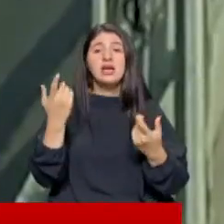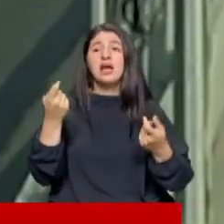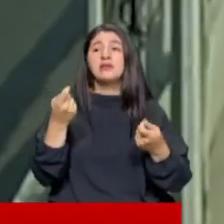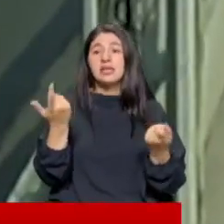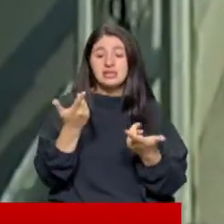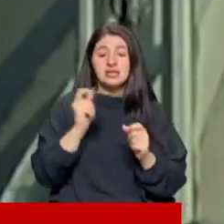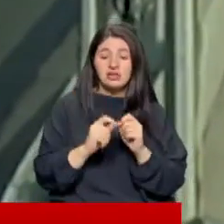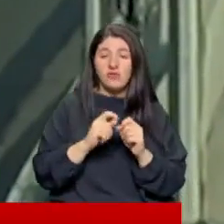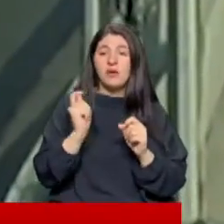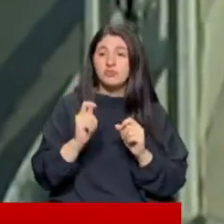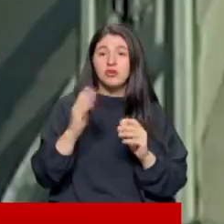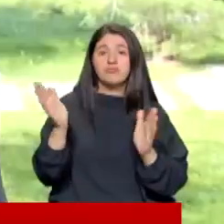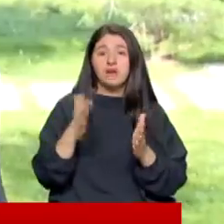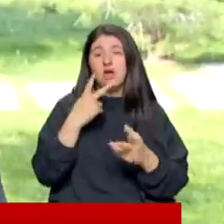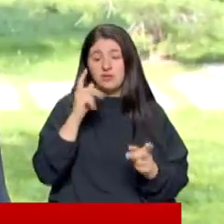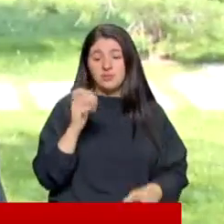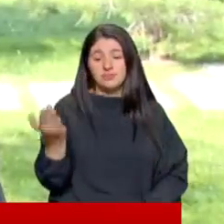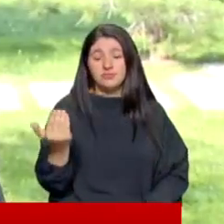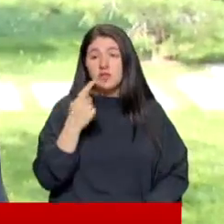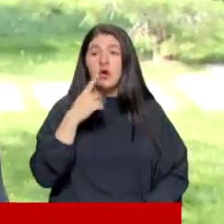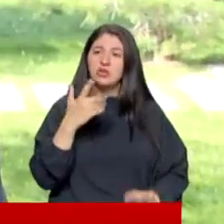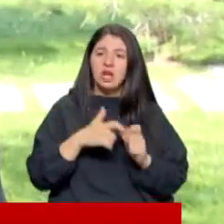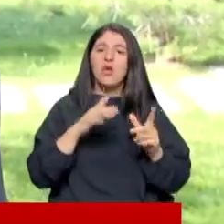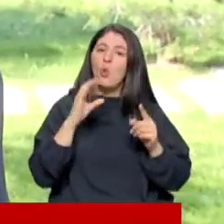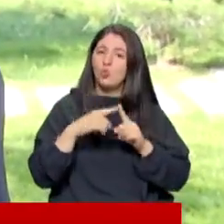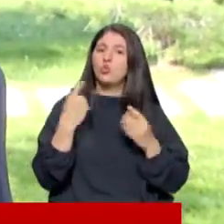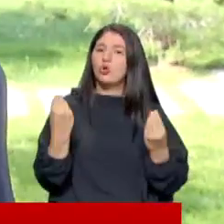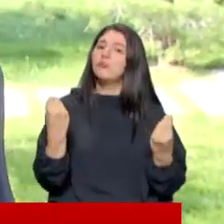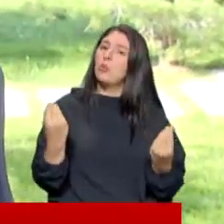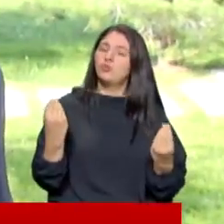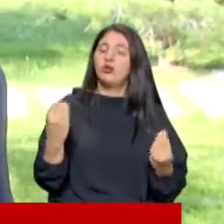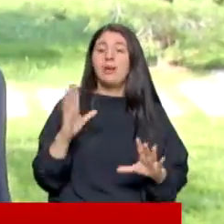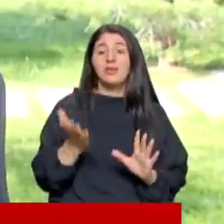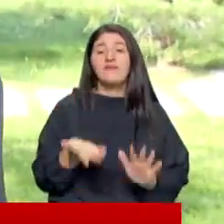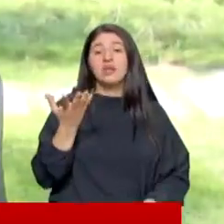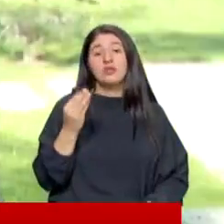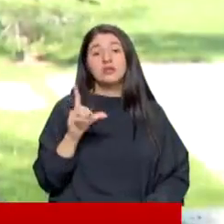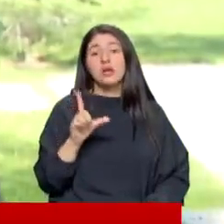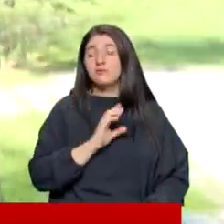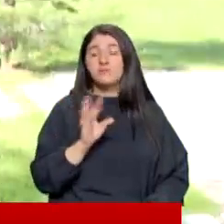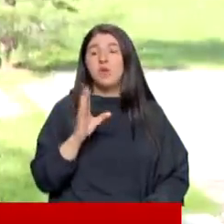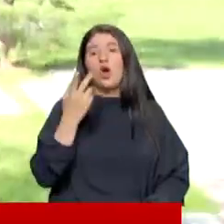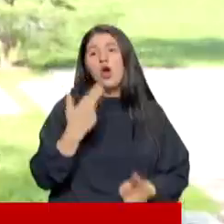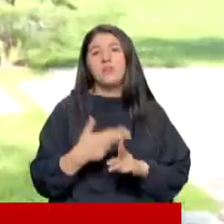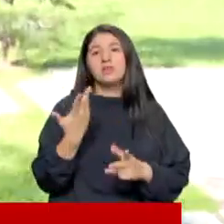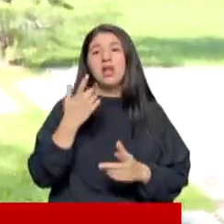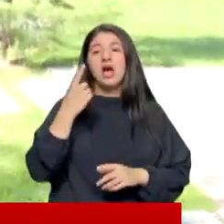kadar tasarruf edeceğini açıklayın diyor. O genelgeyi tamam olumlu karşılıyoruz ama daha fazlası olması lazım. Örneğin